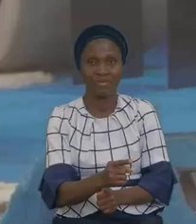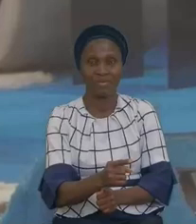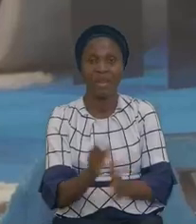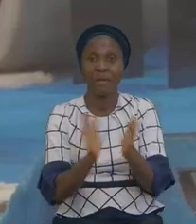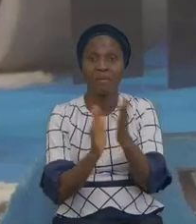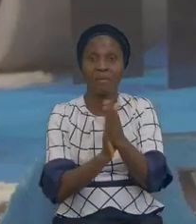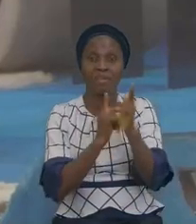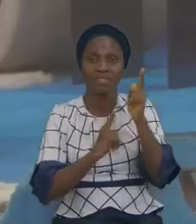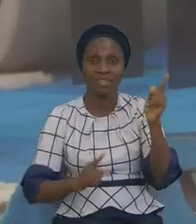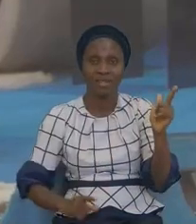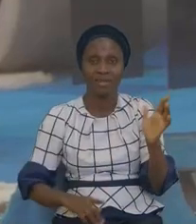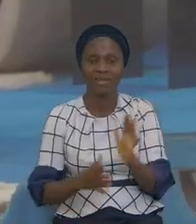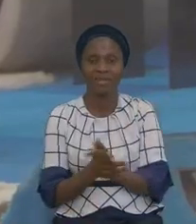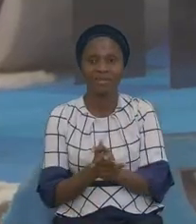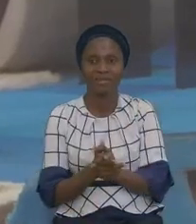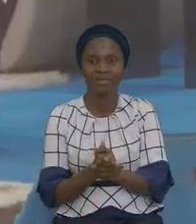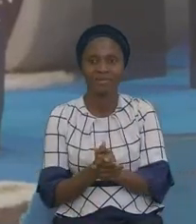Today. Aujourd'hui.